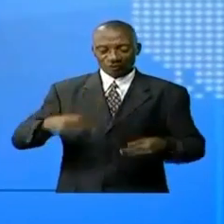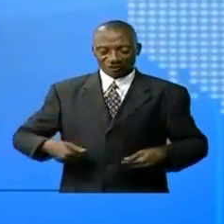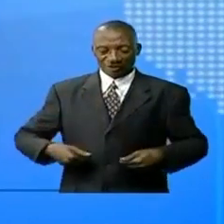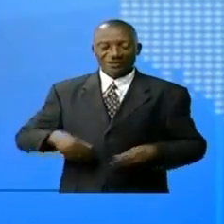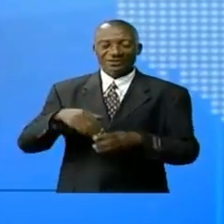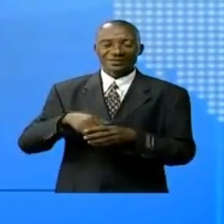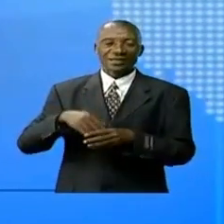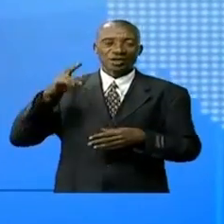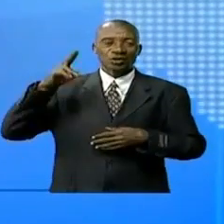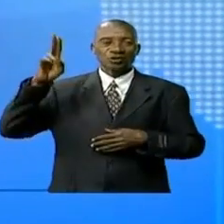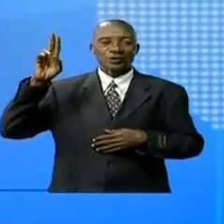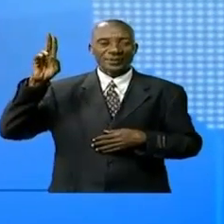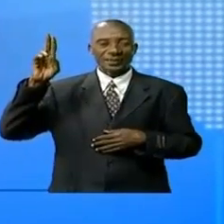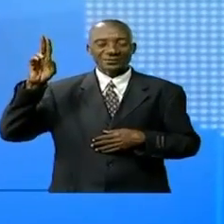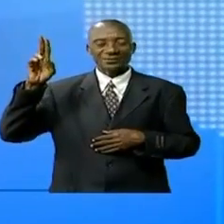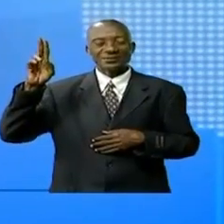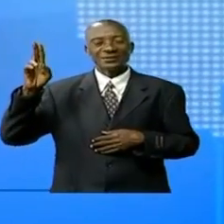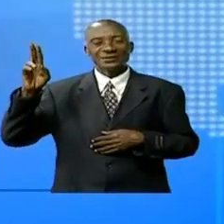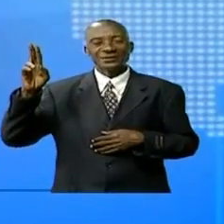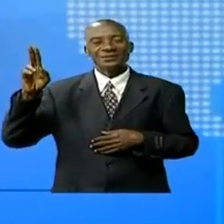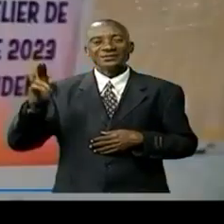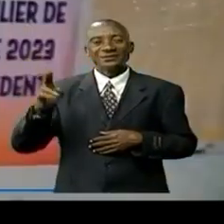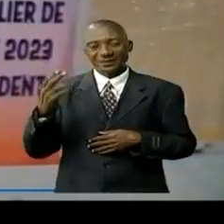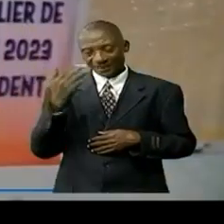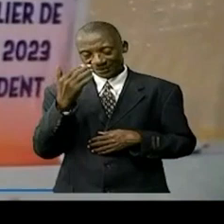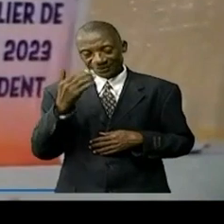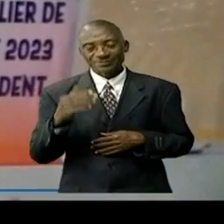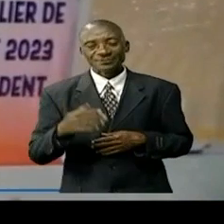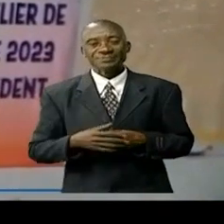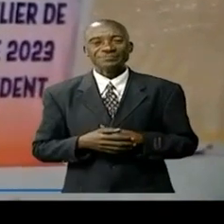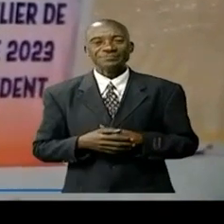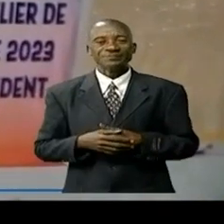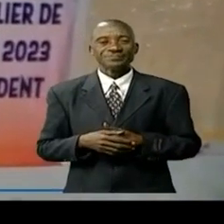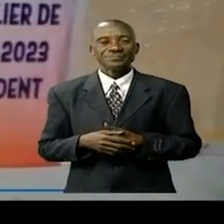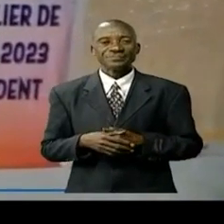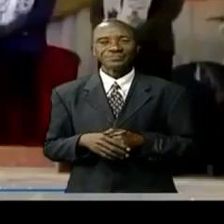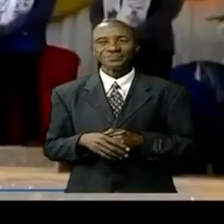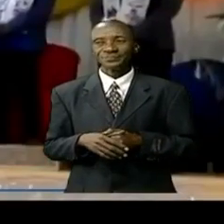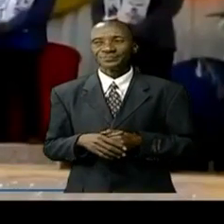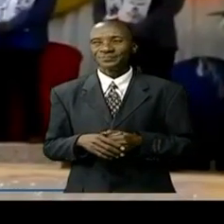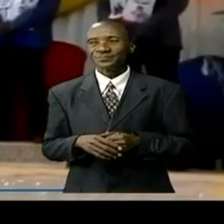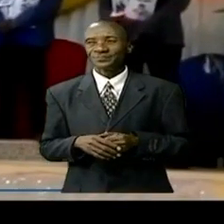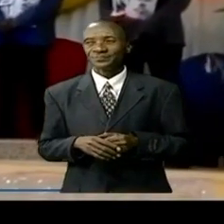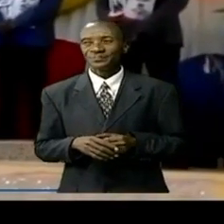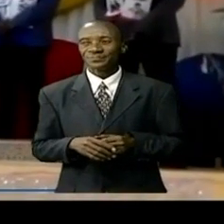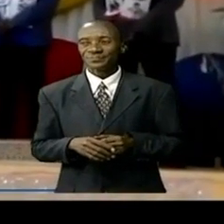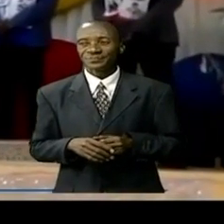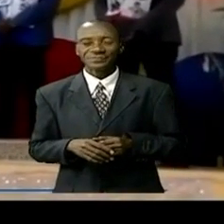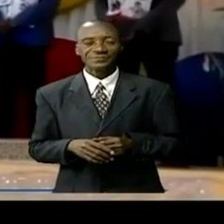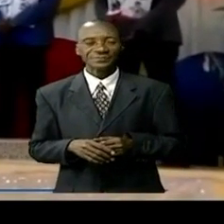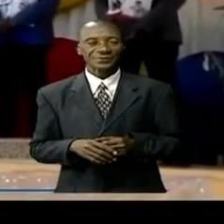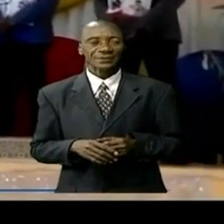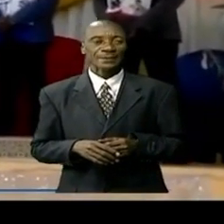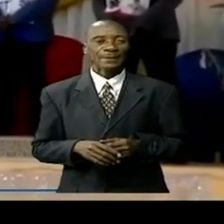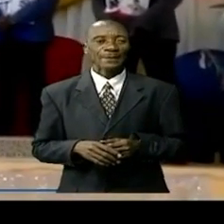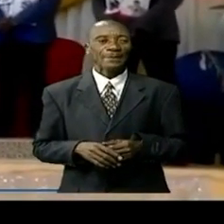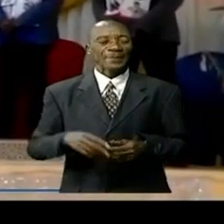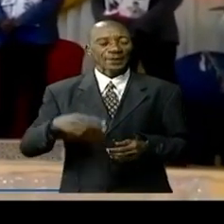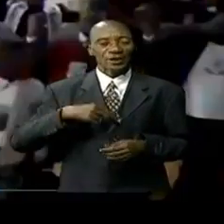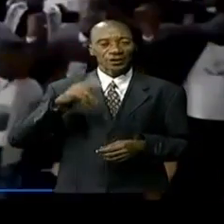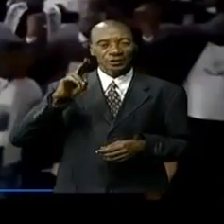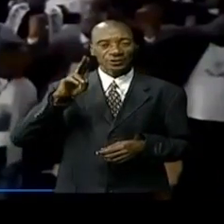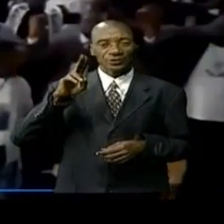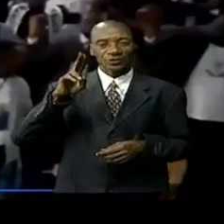Grand Katanga. Un commentaire de Fifi Mukundi. Les jeunes de l'Union pour la démocratie et les progrès sociaux